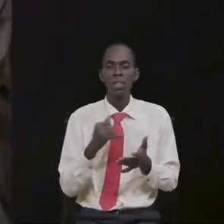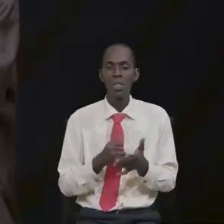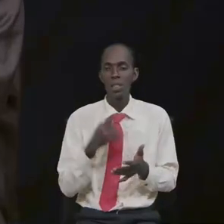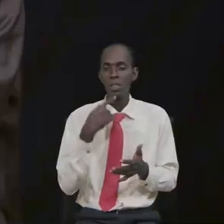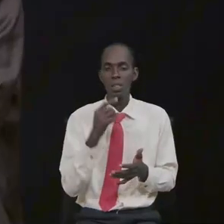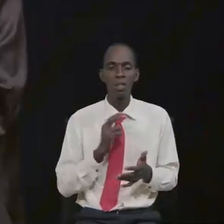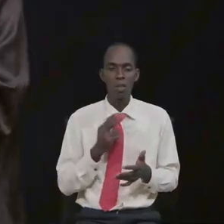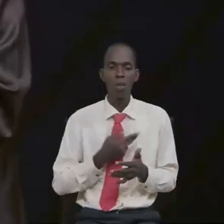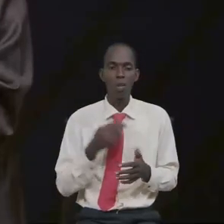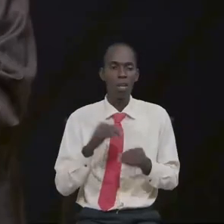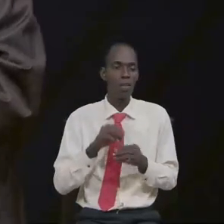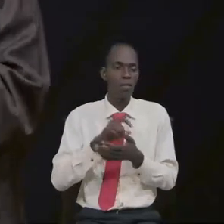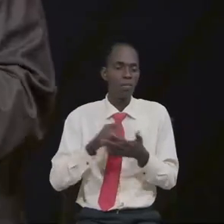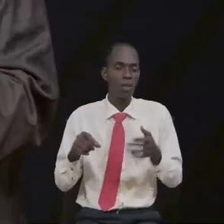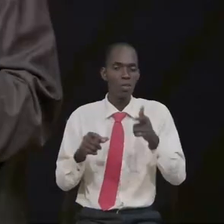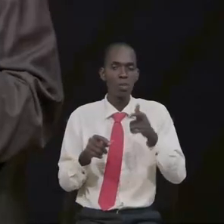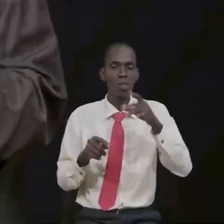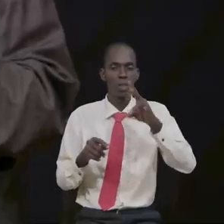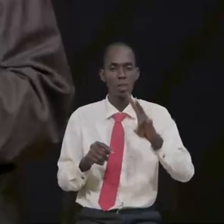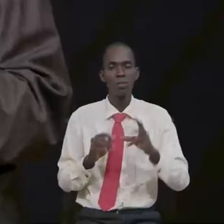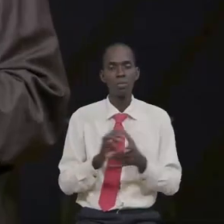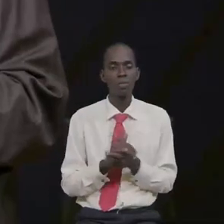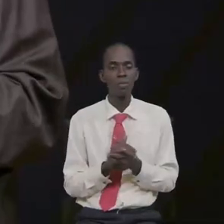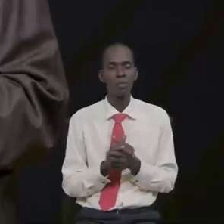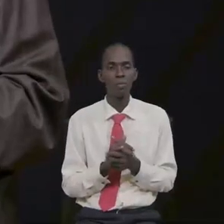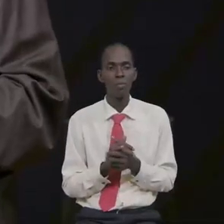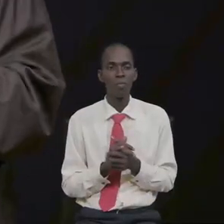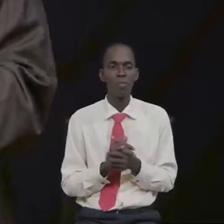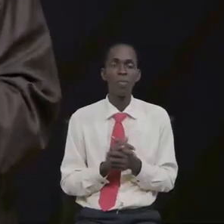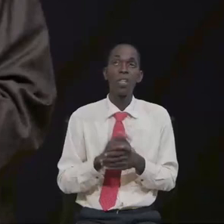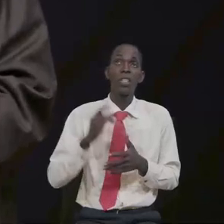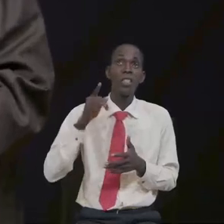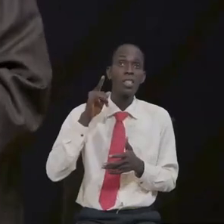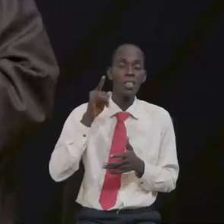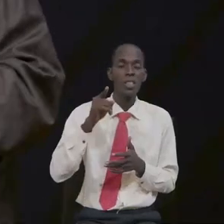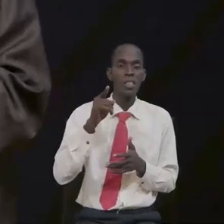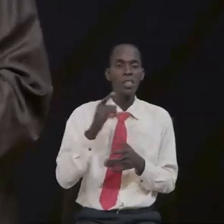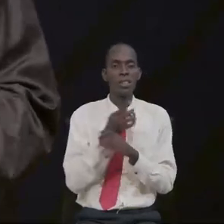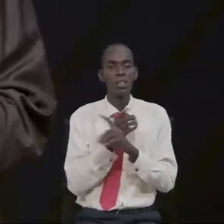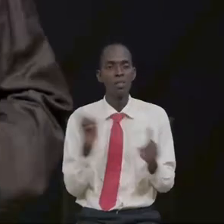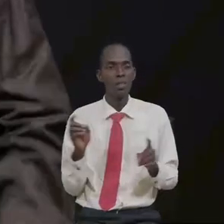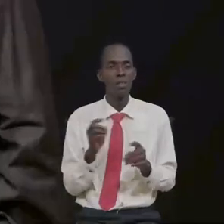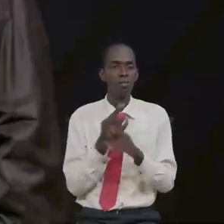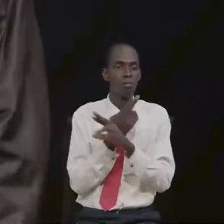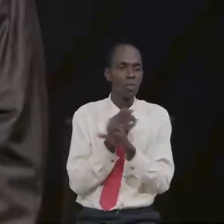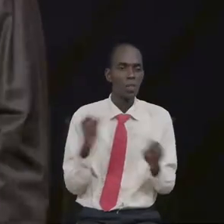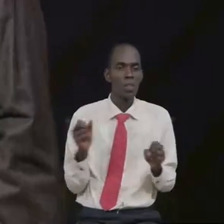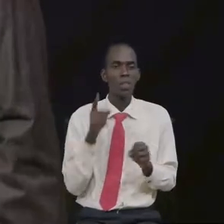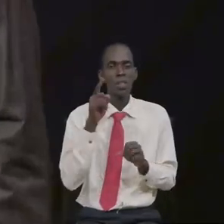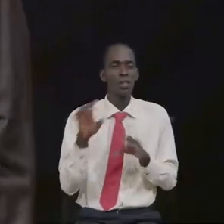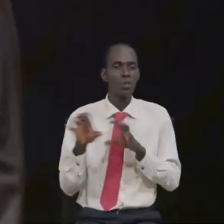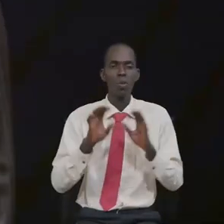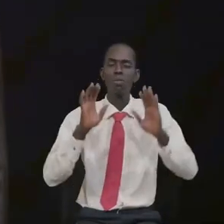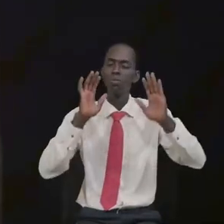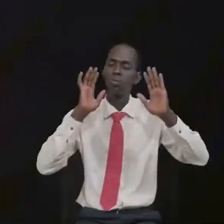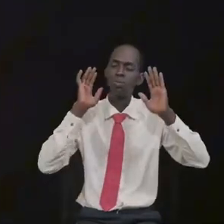Verset 27 dit, c'est lui qui délivre et qui sauve, qui opère des signes et